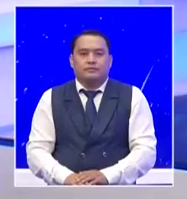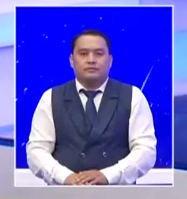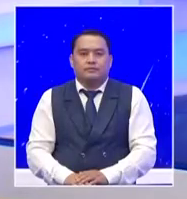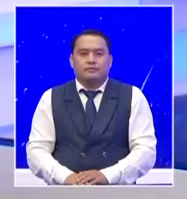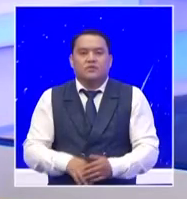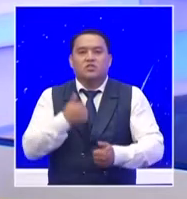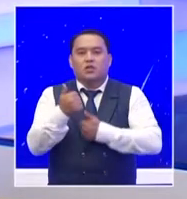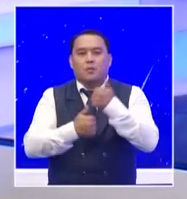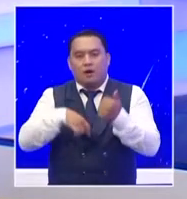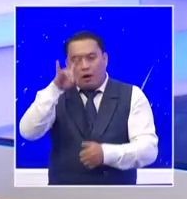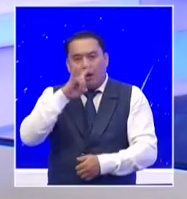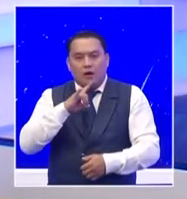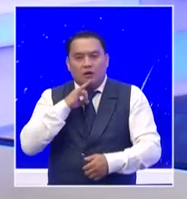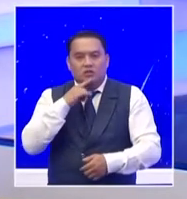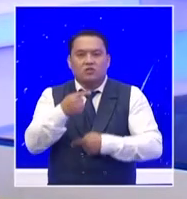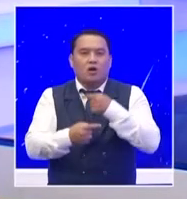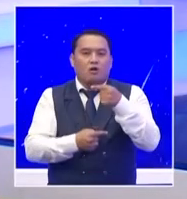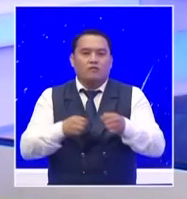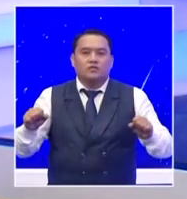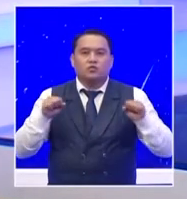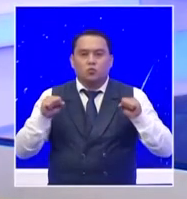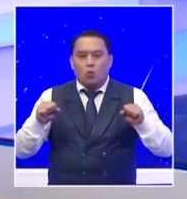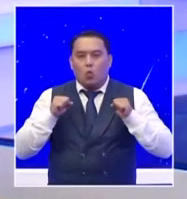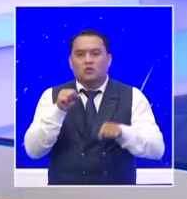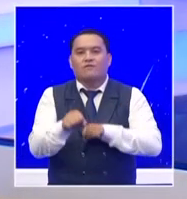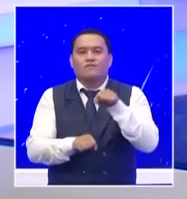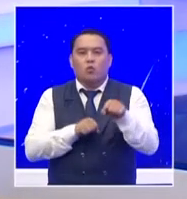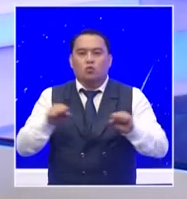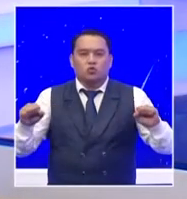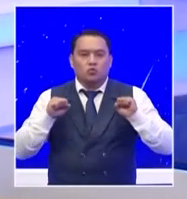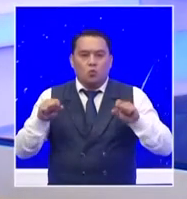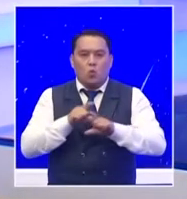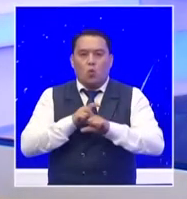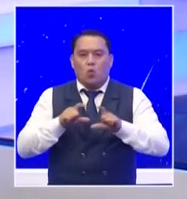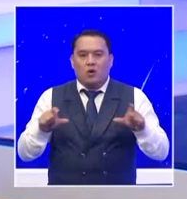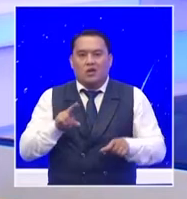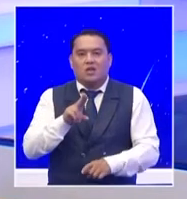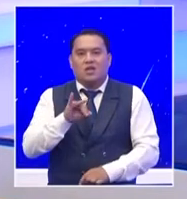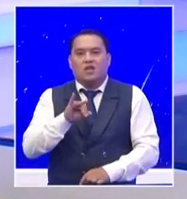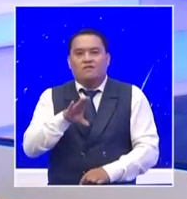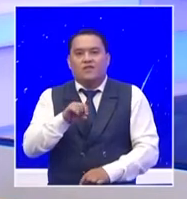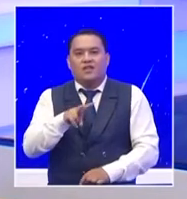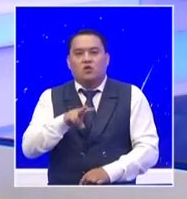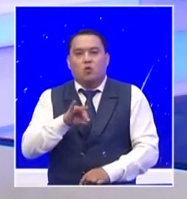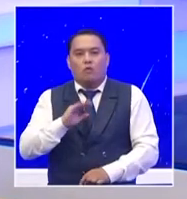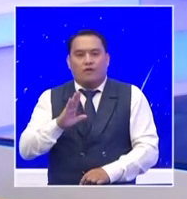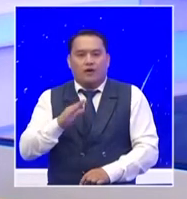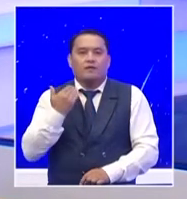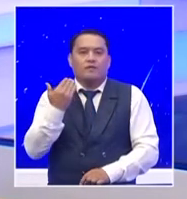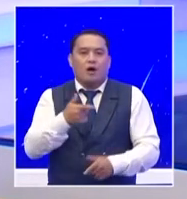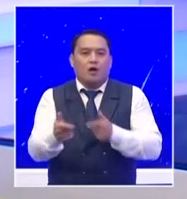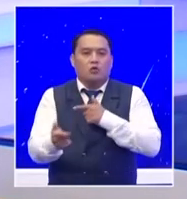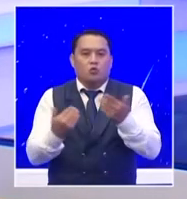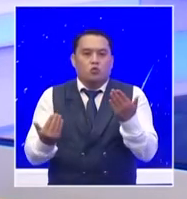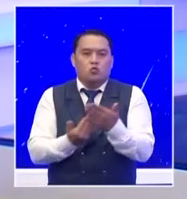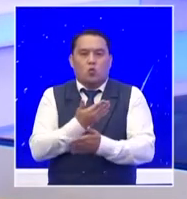На чемпионат Казахстана через школу велоспорта. Велогонщики из спортивной школы Олимпийского резерва имени Андрея Кивилева готовятся к